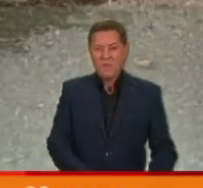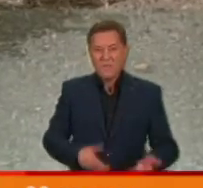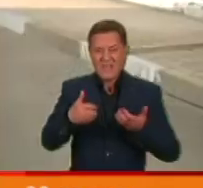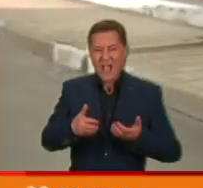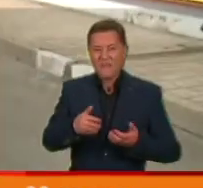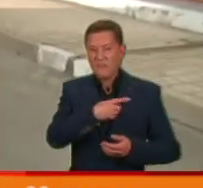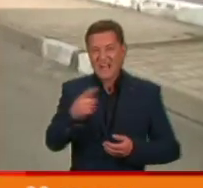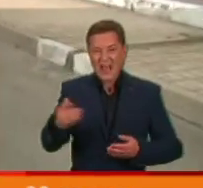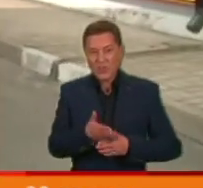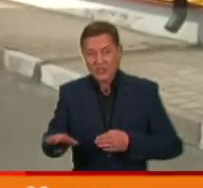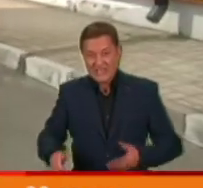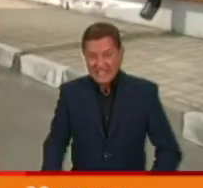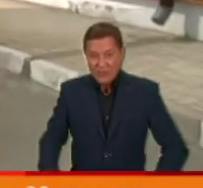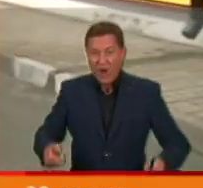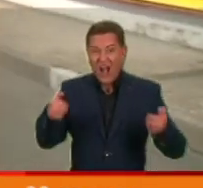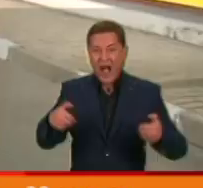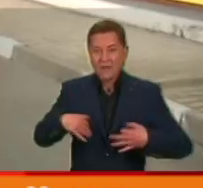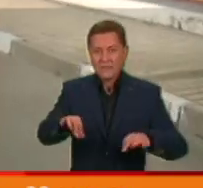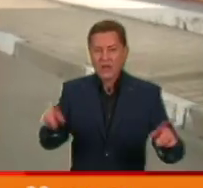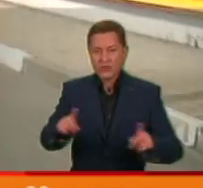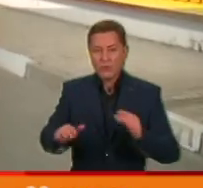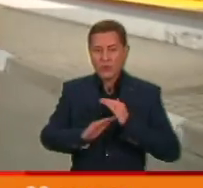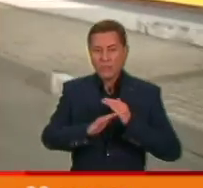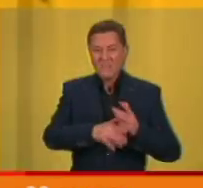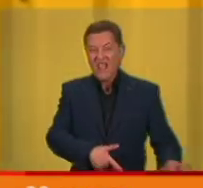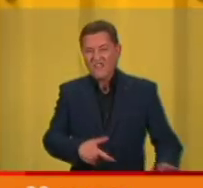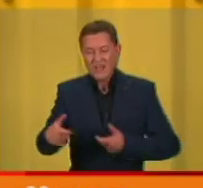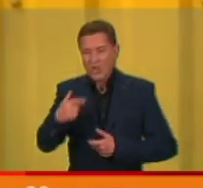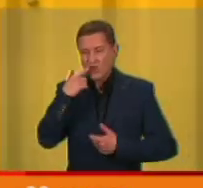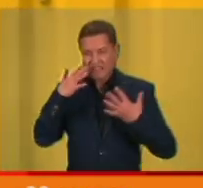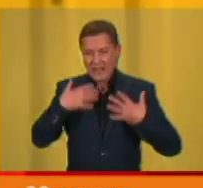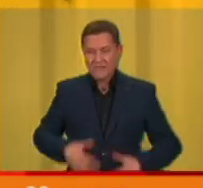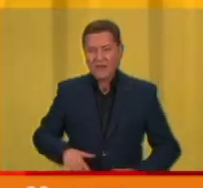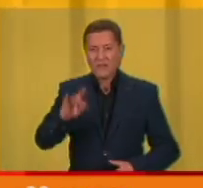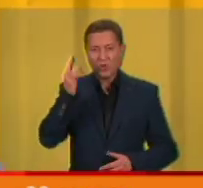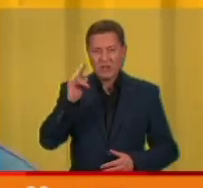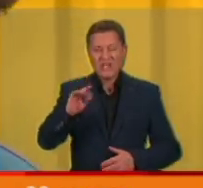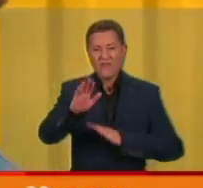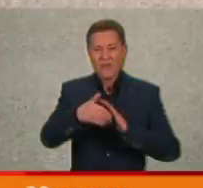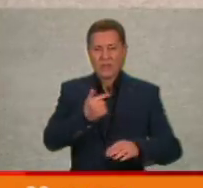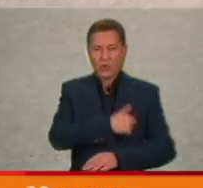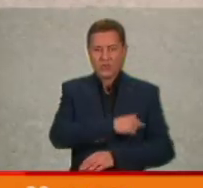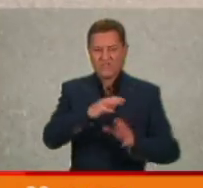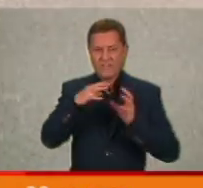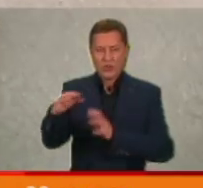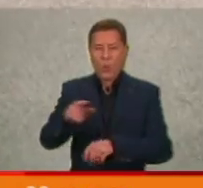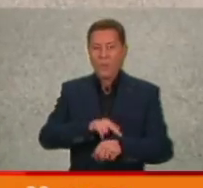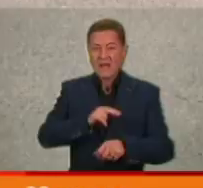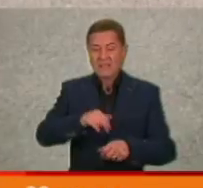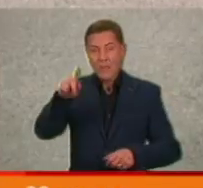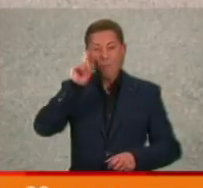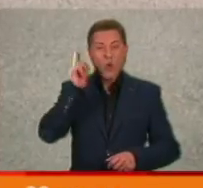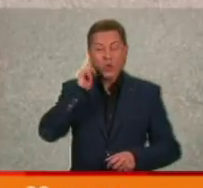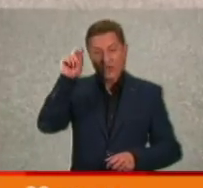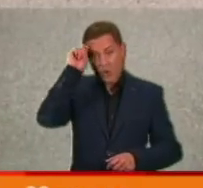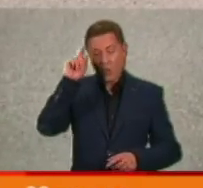передню частину авто, аби очевидці допомогли витягти скривавлену дитину. Люди викликали швидку та поліцейських. Та молодий